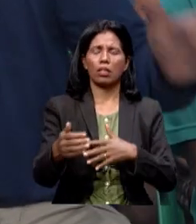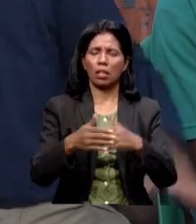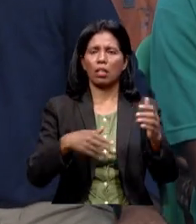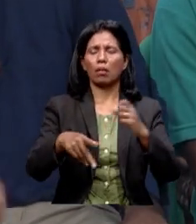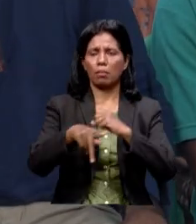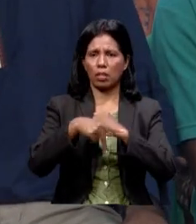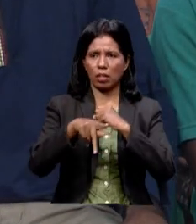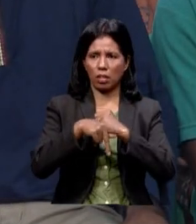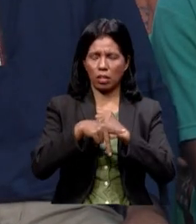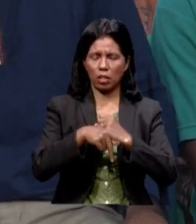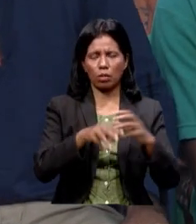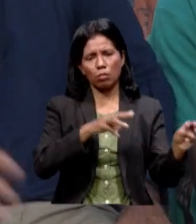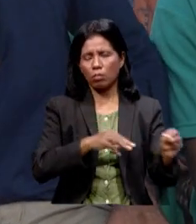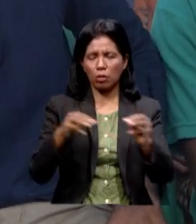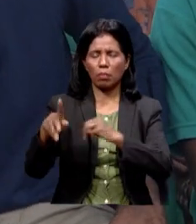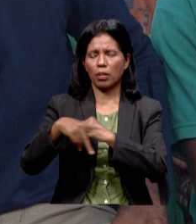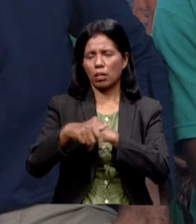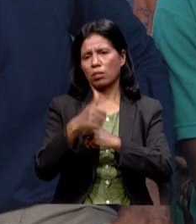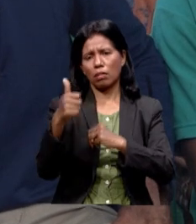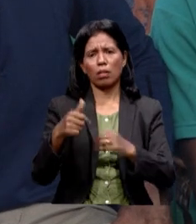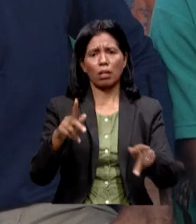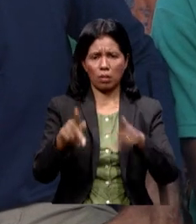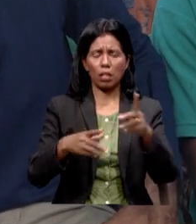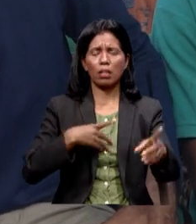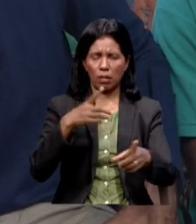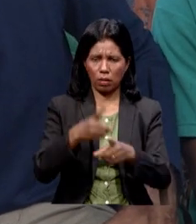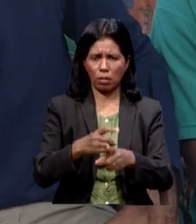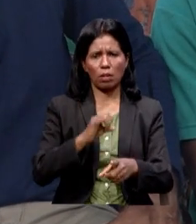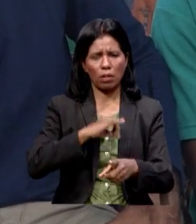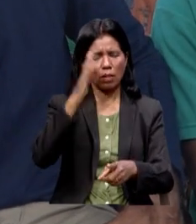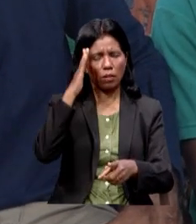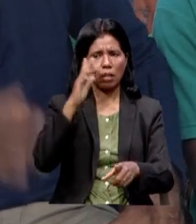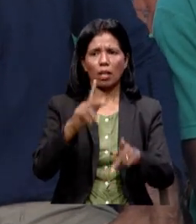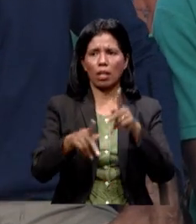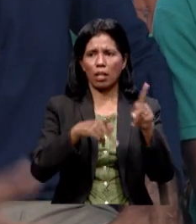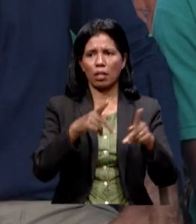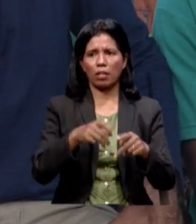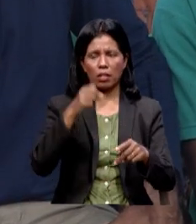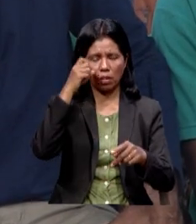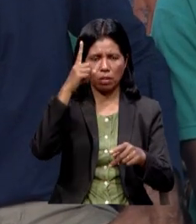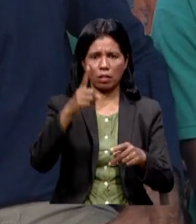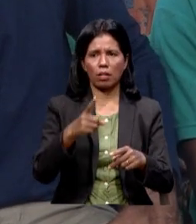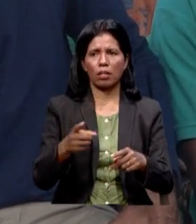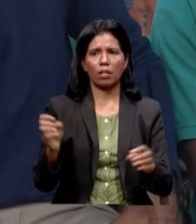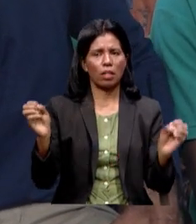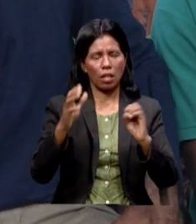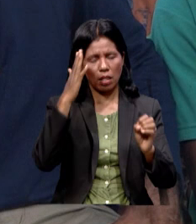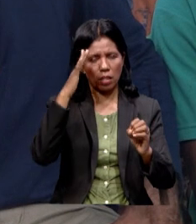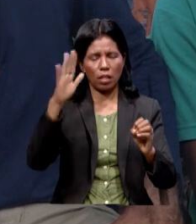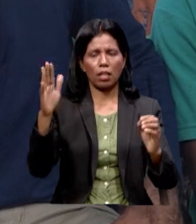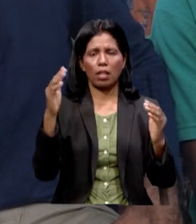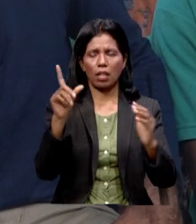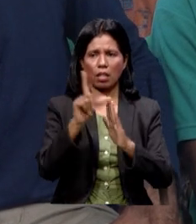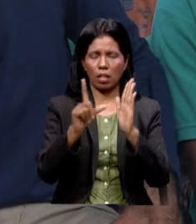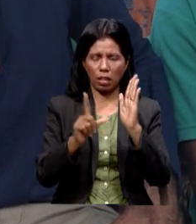saida dai ma kenia fila hamba ne ba ne mene dere tu awono itenya maluk sira oi komprensa imprensa awoni nia latin lei